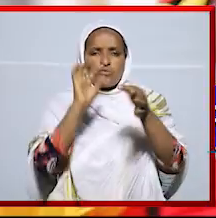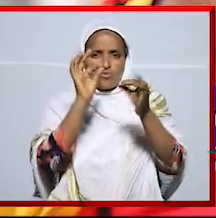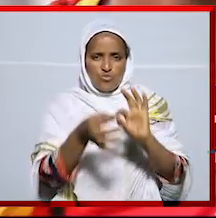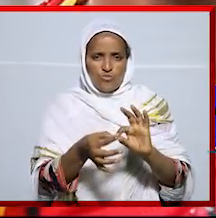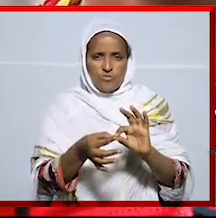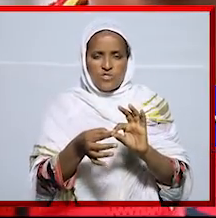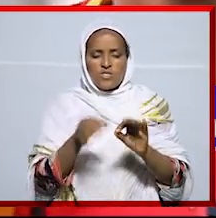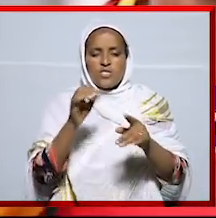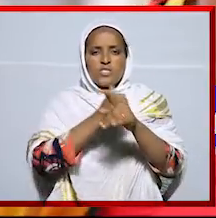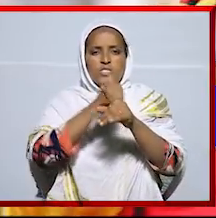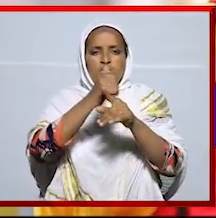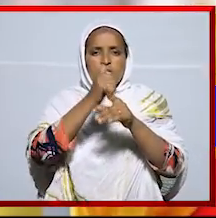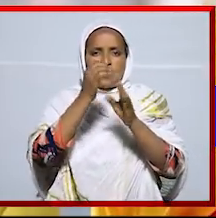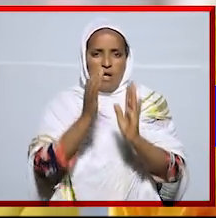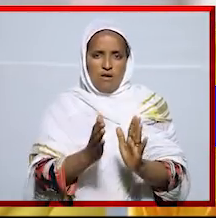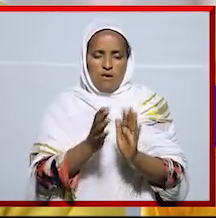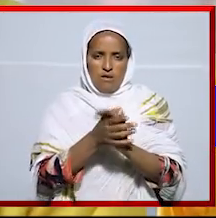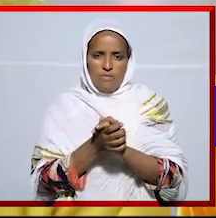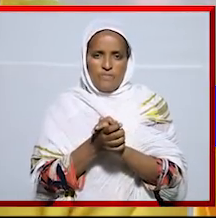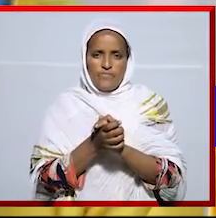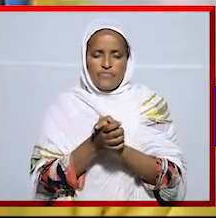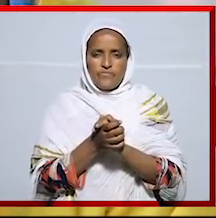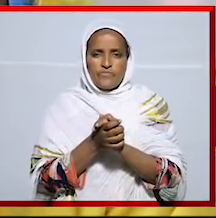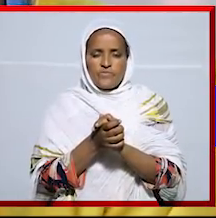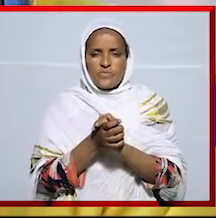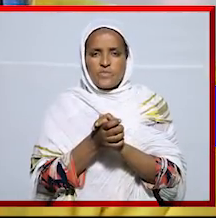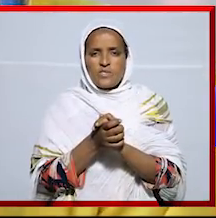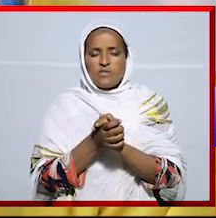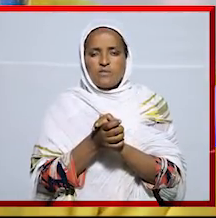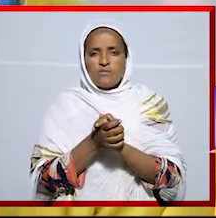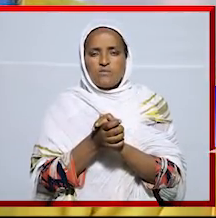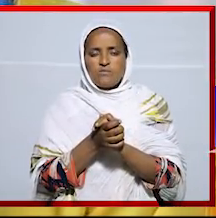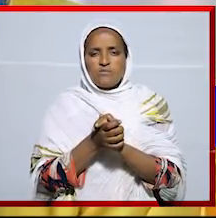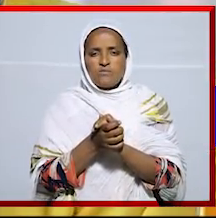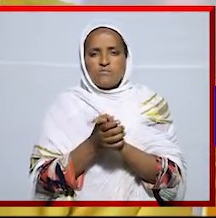ማለት ስልጣኔ ነው።